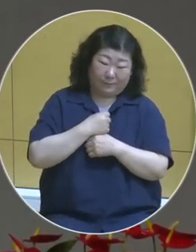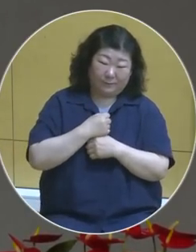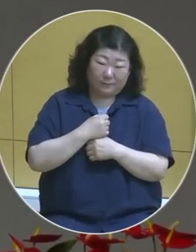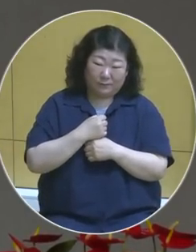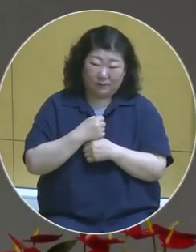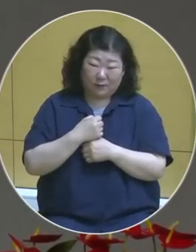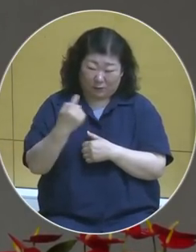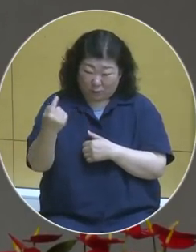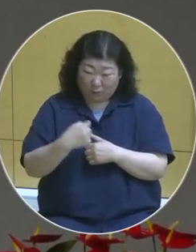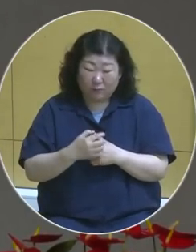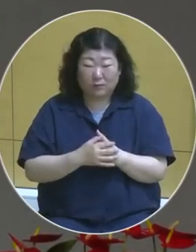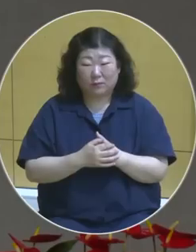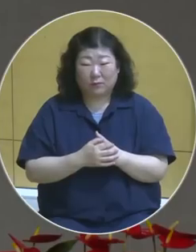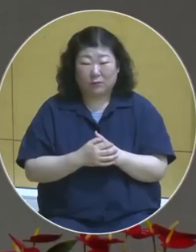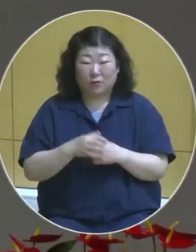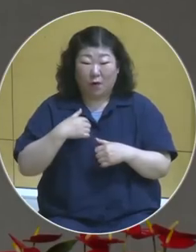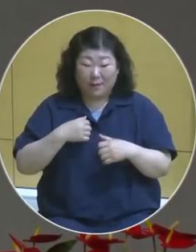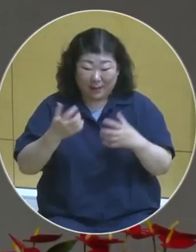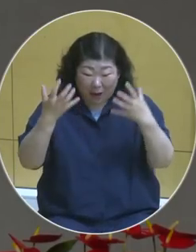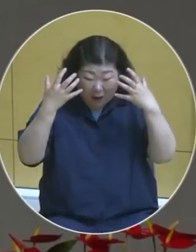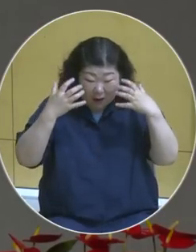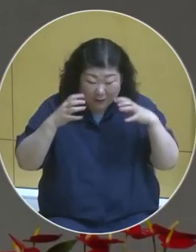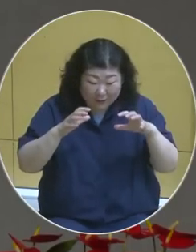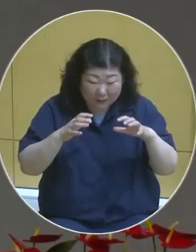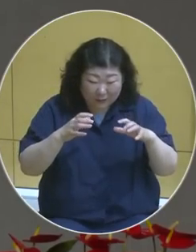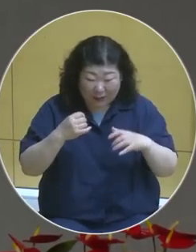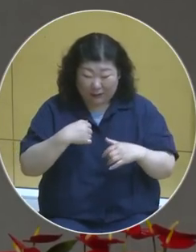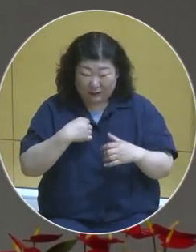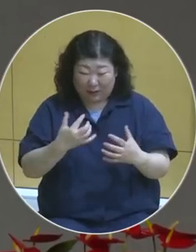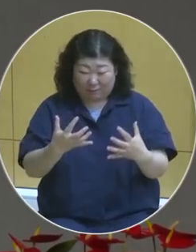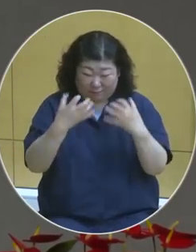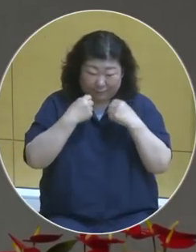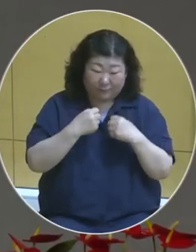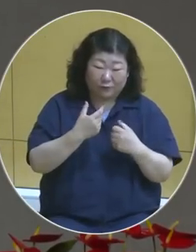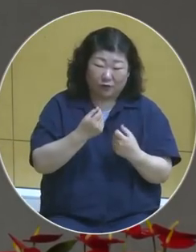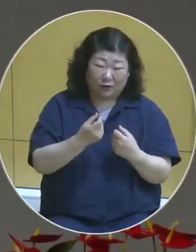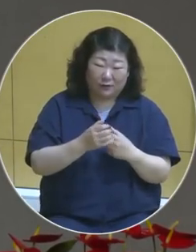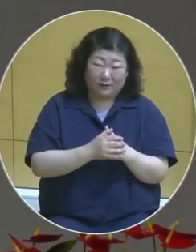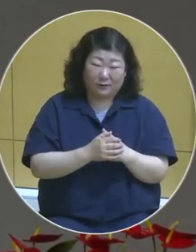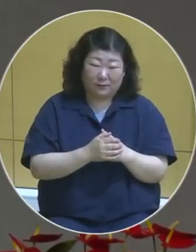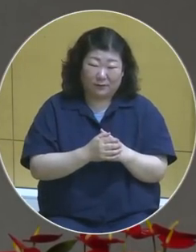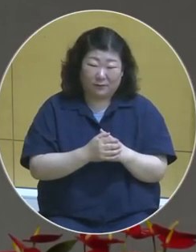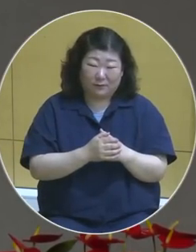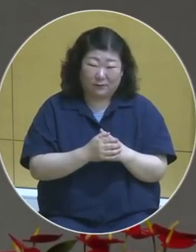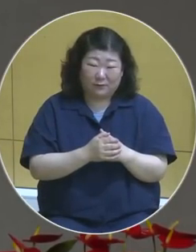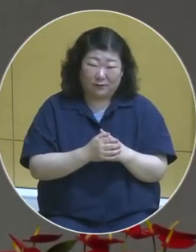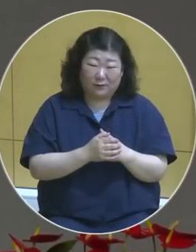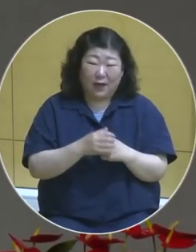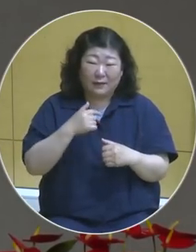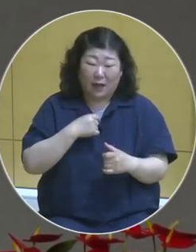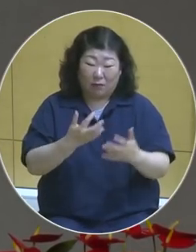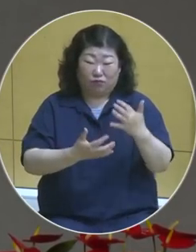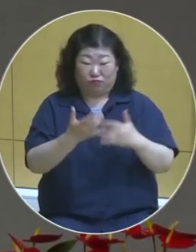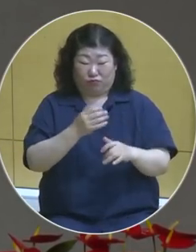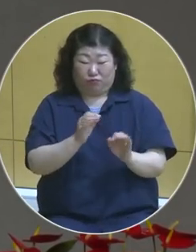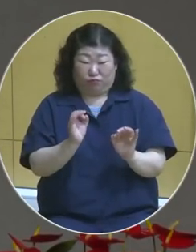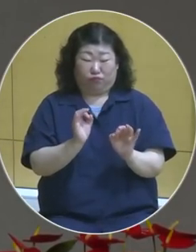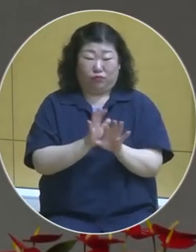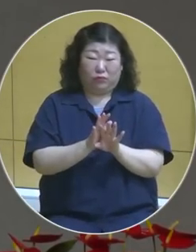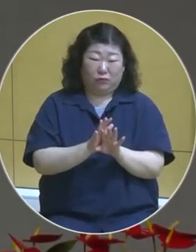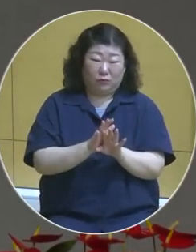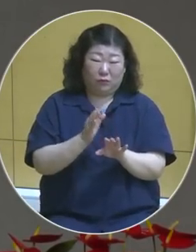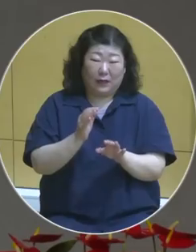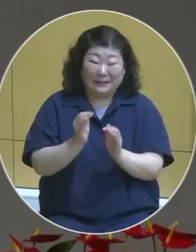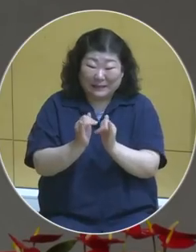내가 나를 물어뜯는 그 사자들 가운데 살고 그 다음에 나를 불사르는 사람들 중에 누워있는 것과 같은 그런 삶의 환경